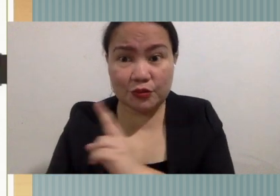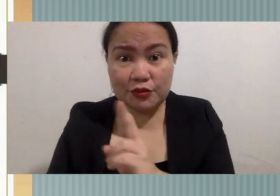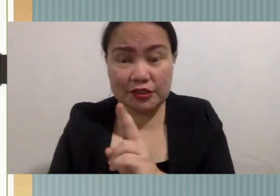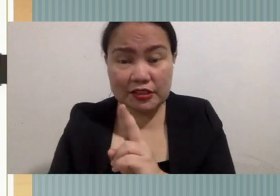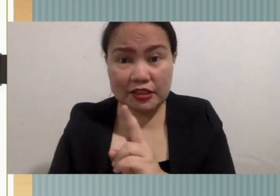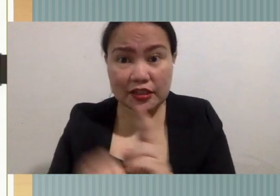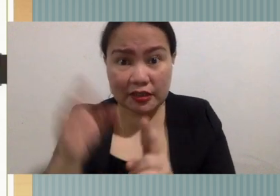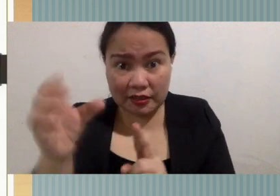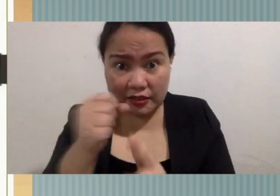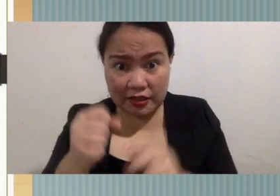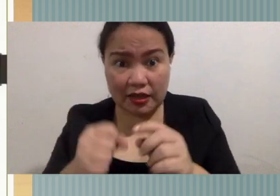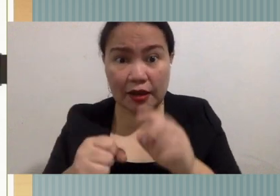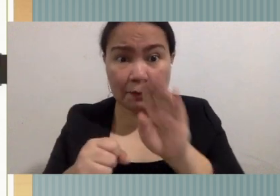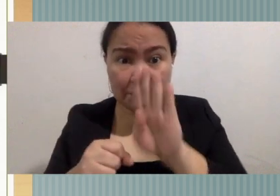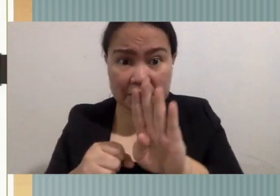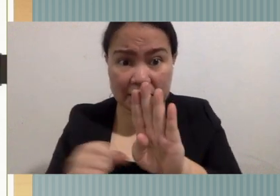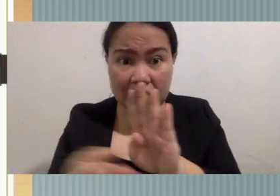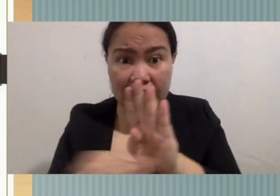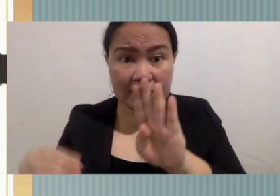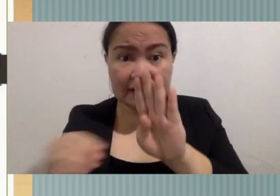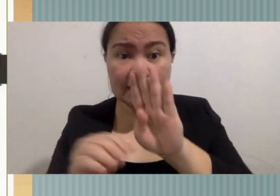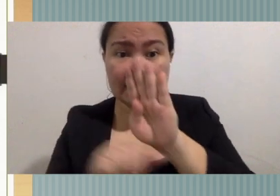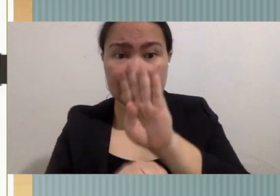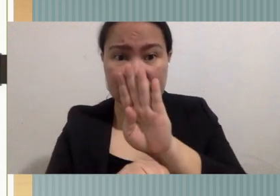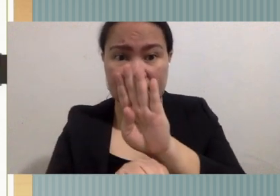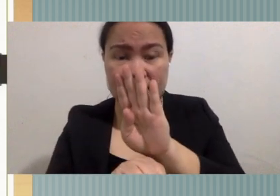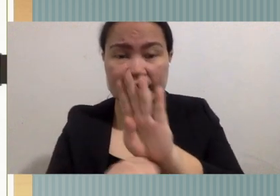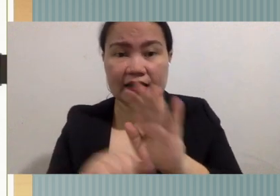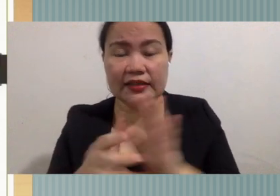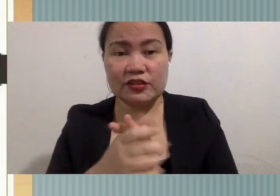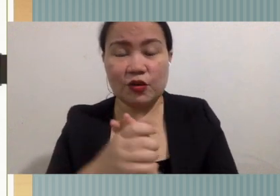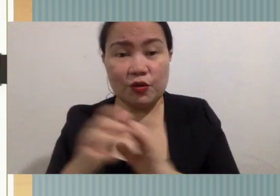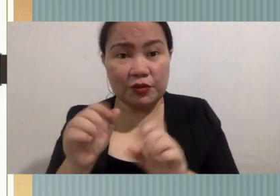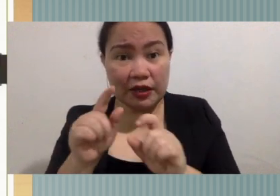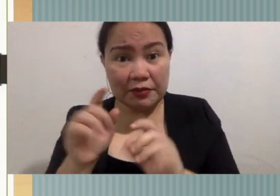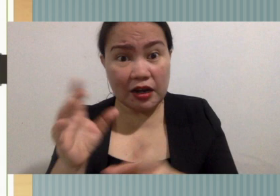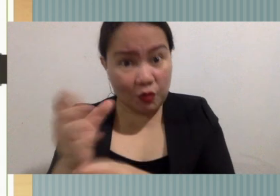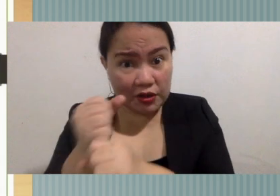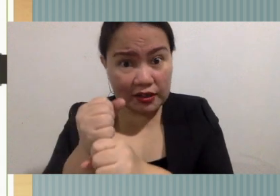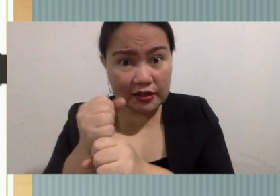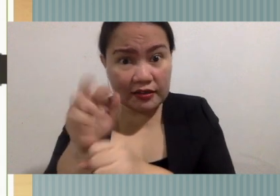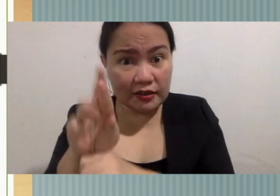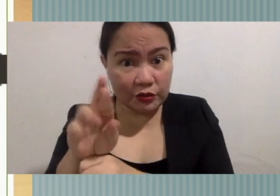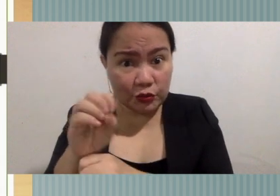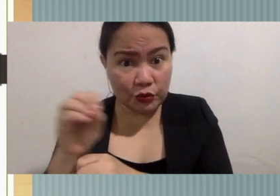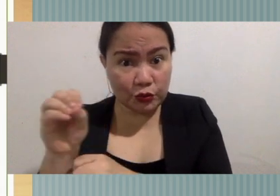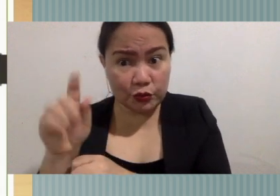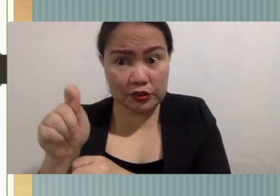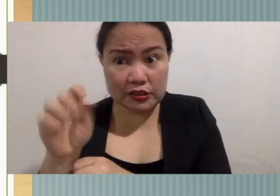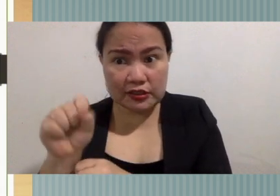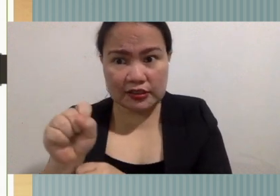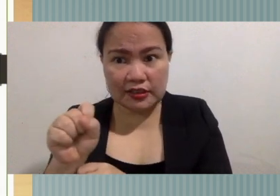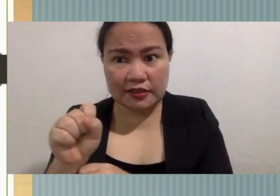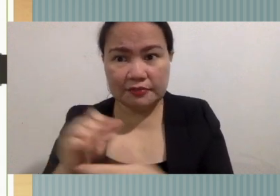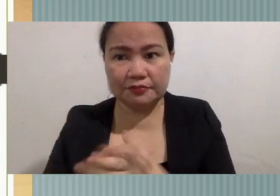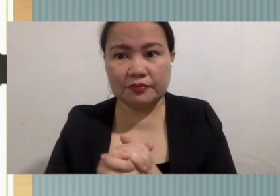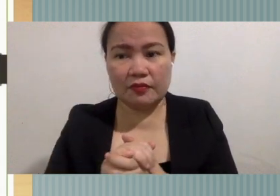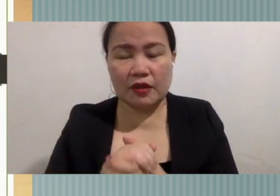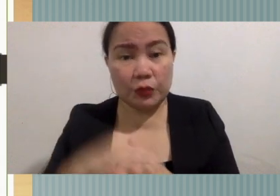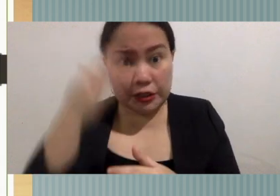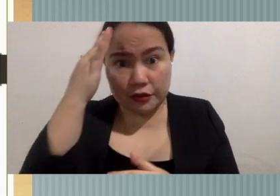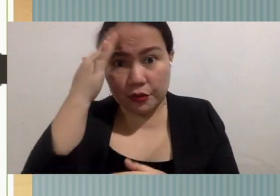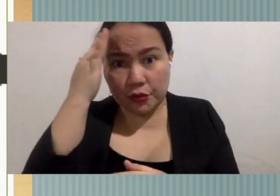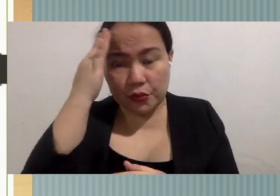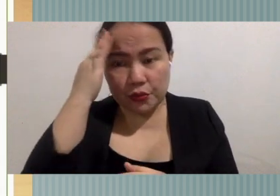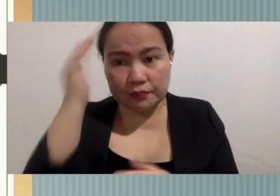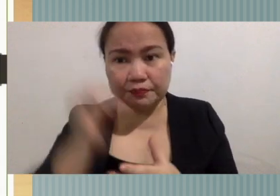ng a at b, makukuha na natin yung roots or solution. So, ito lang yung gagamitin nyo. So, alam